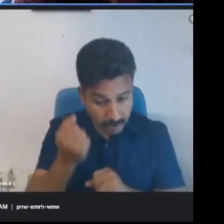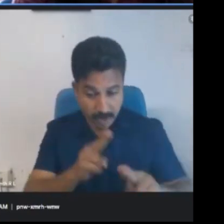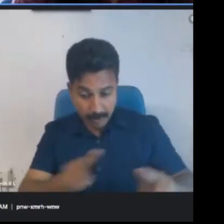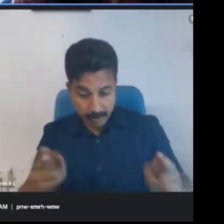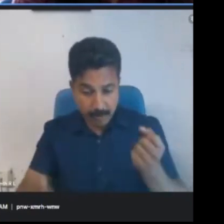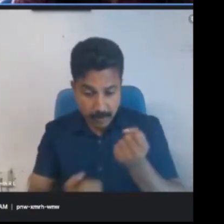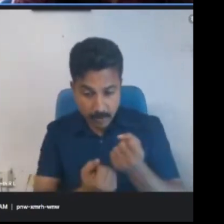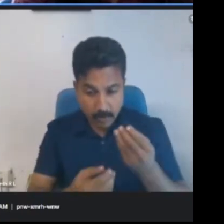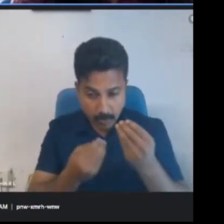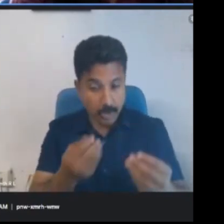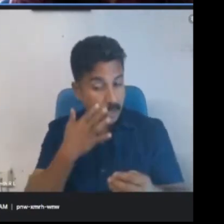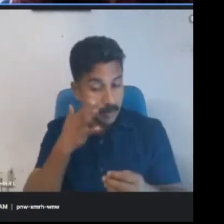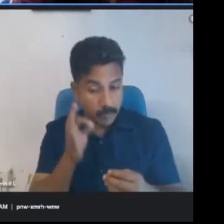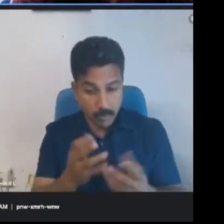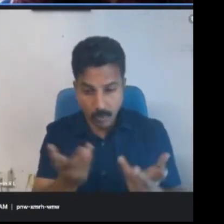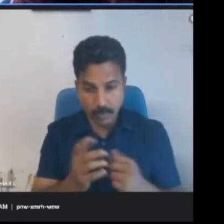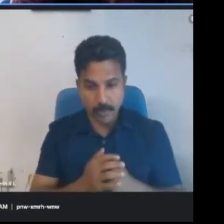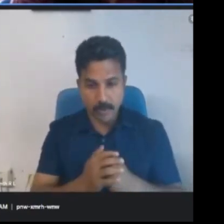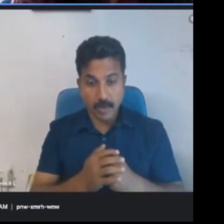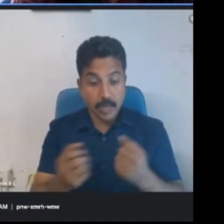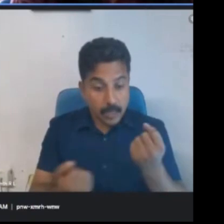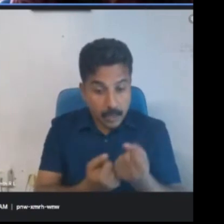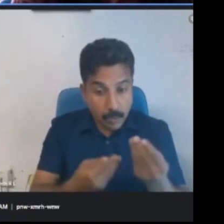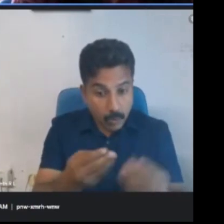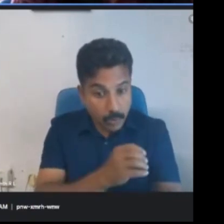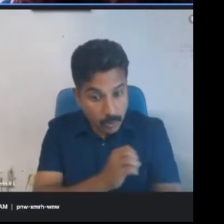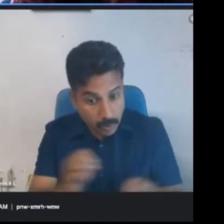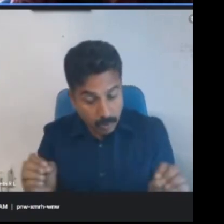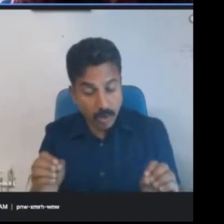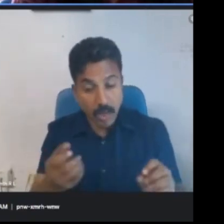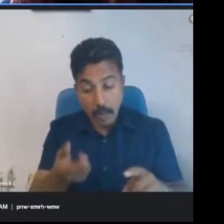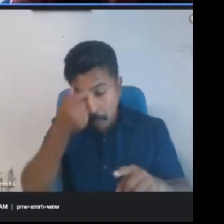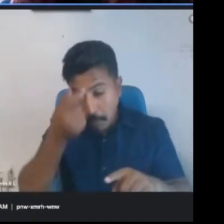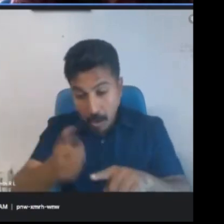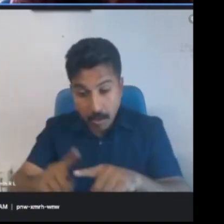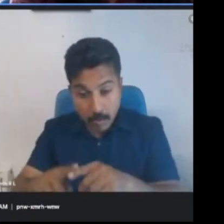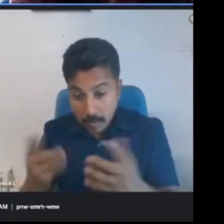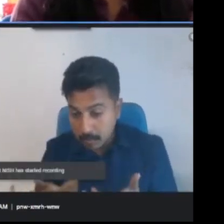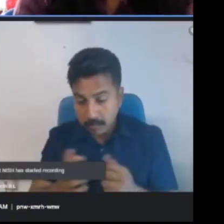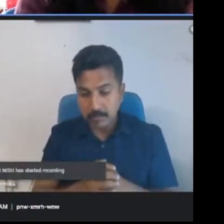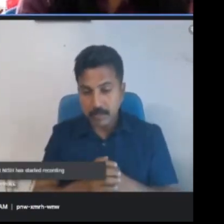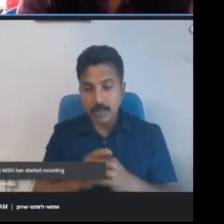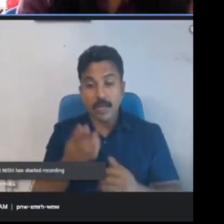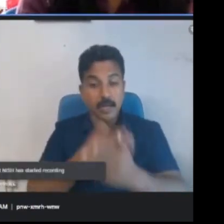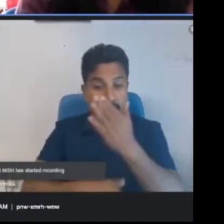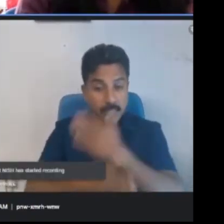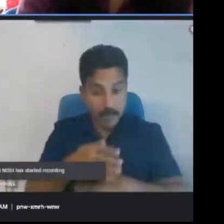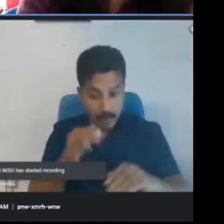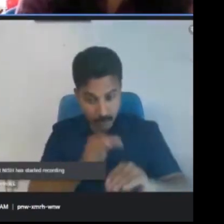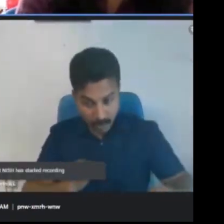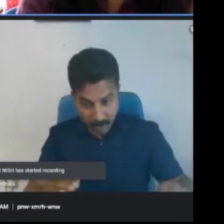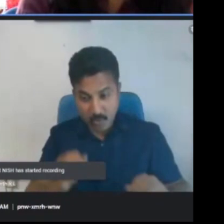നടത്തേണ്ടതിന്റെ പ്രാധാന്യത്തെക്കുറിച്ചും അത് ചെയ്തില്ല എങ്കിൽ ഉണ്ടാകാവുന്ന പ്രത്യാഘാതങ്ങളെ കുറിച്ചും ഭിന്നശേഷിക്കാരെയും